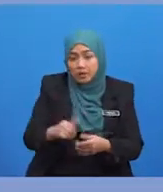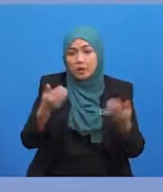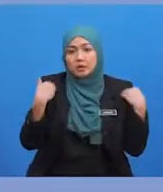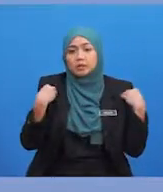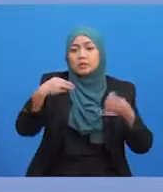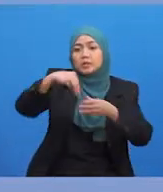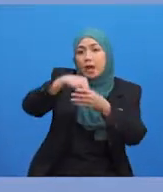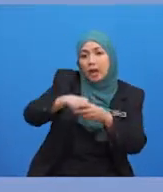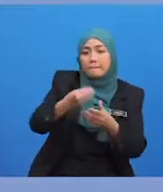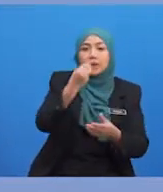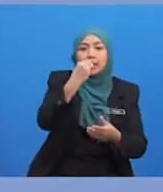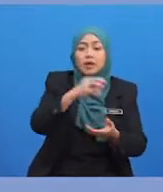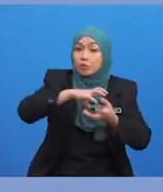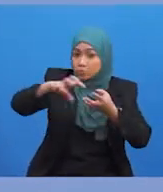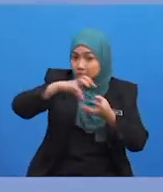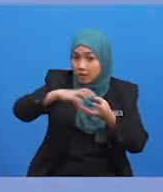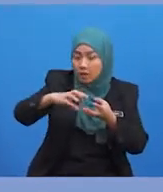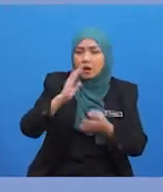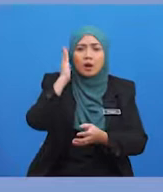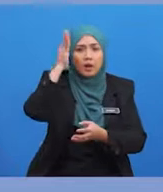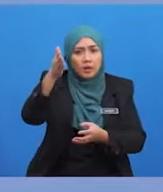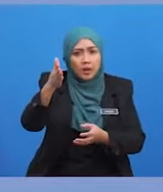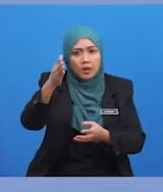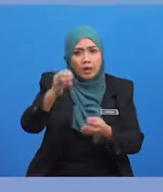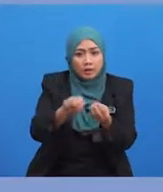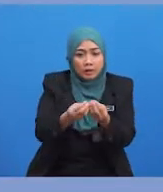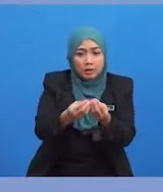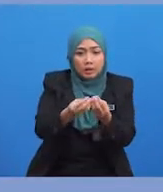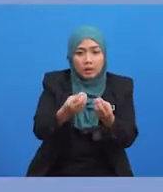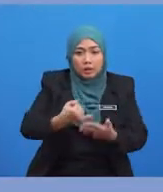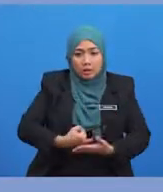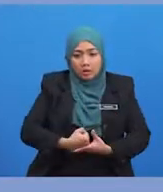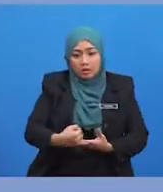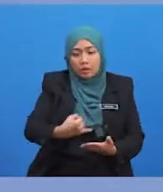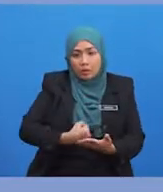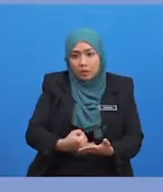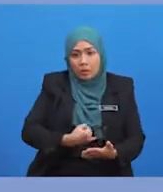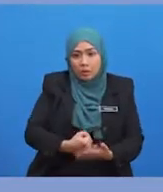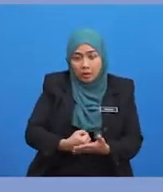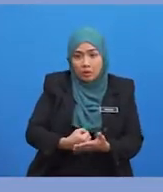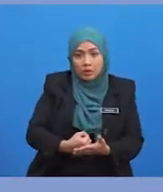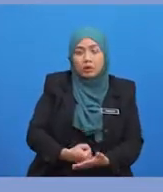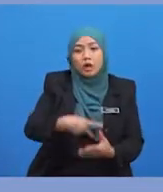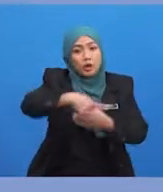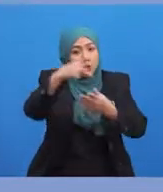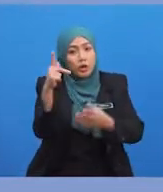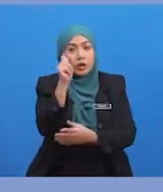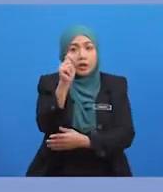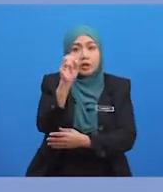dalam makanan rosak ini akan membiak dan mengeluarkan toksin di dalam usus